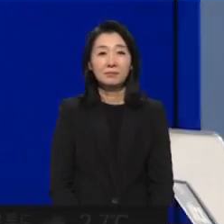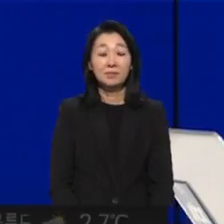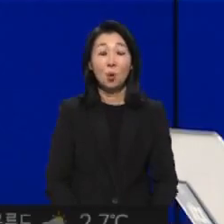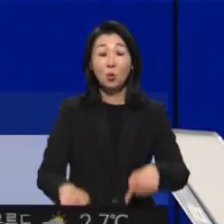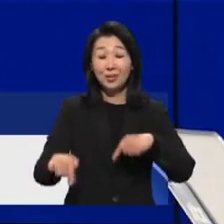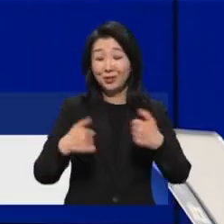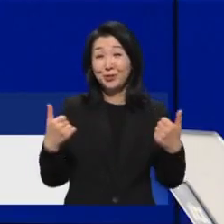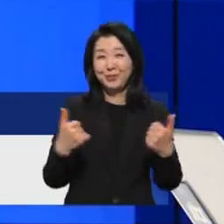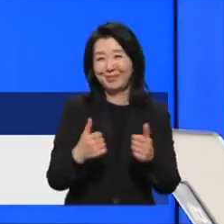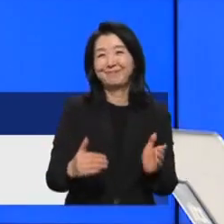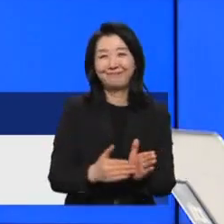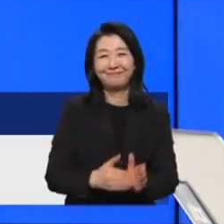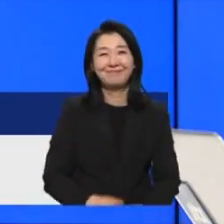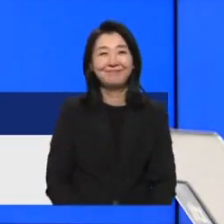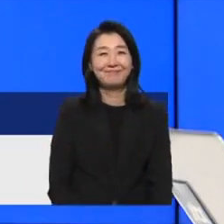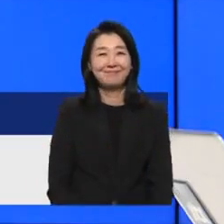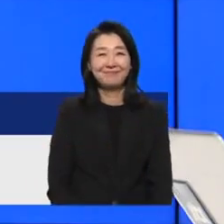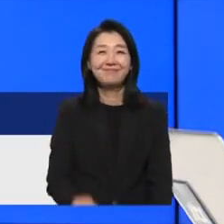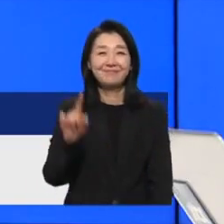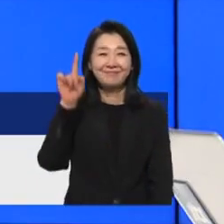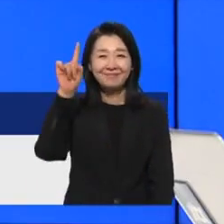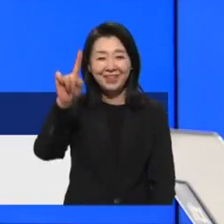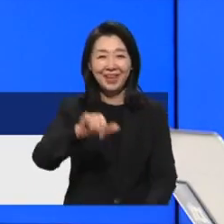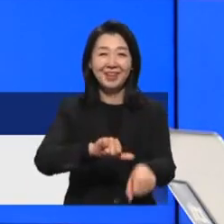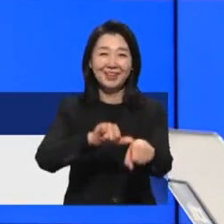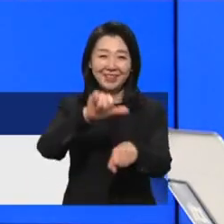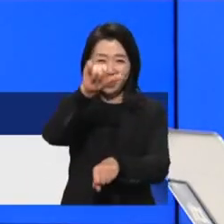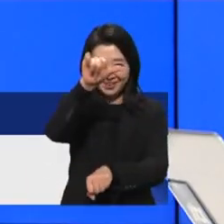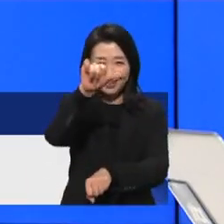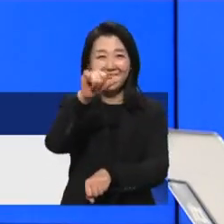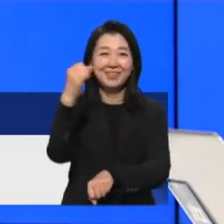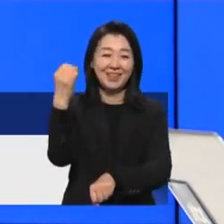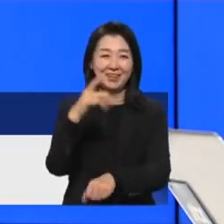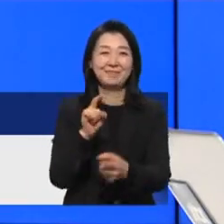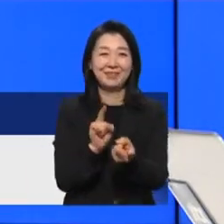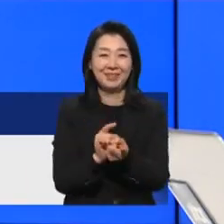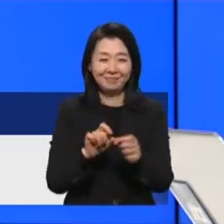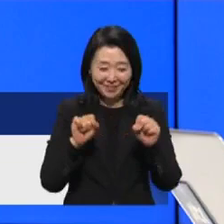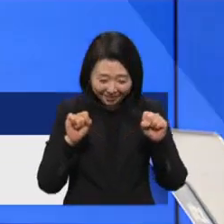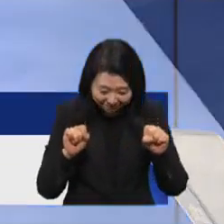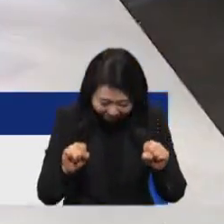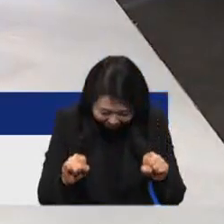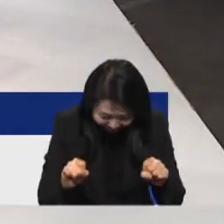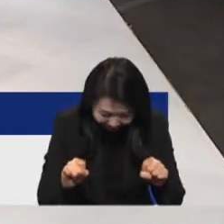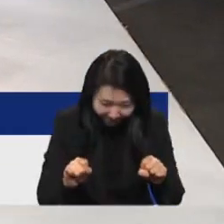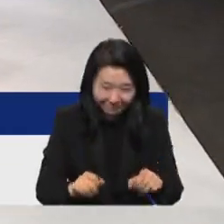네, 오늘 정치부에는 여기까지 하겠습니다. 저희는 내일도 오후 5시 정각에 다시 찾아뵙겠습니다.